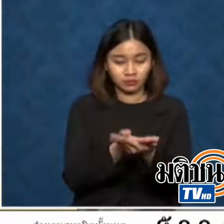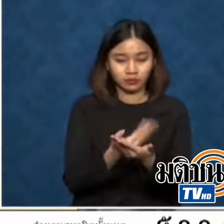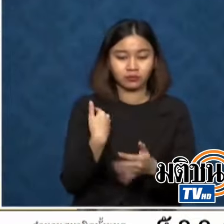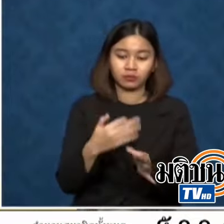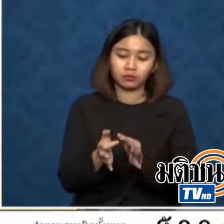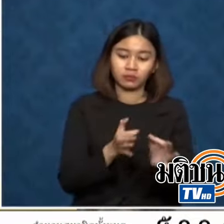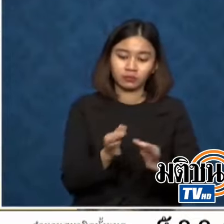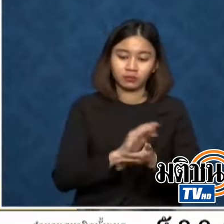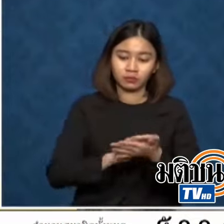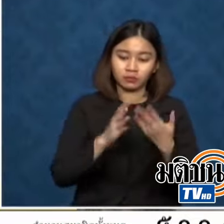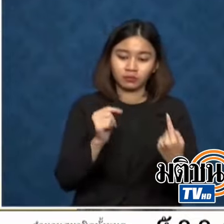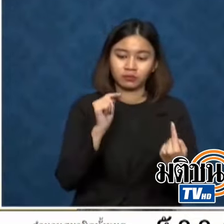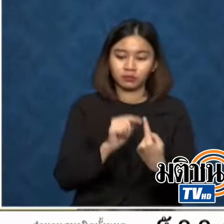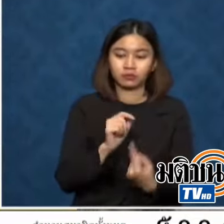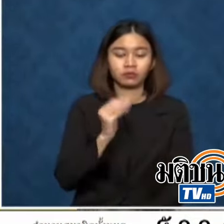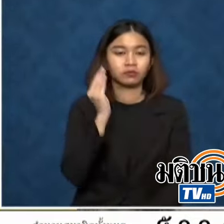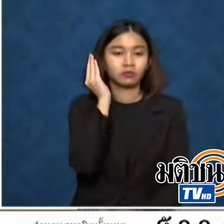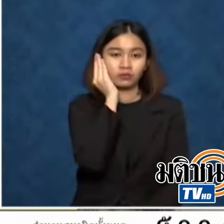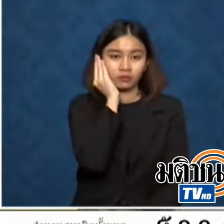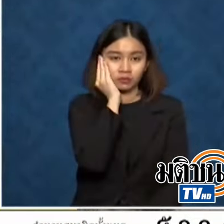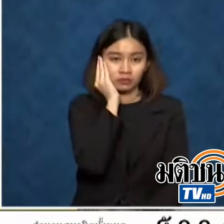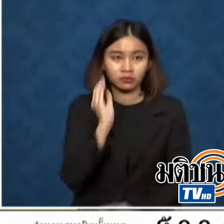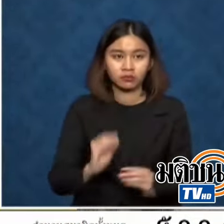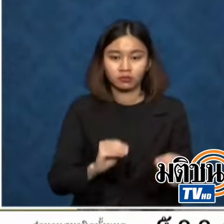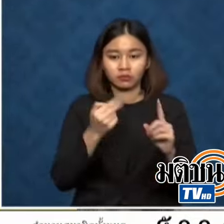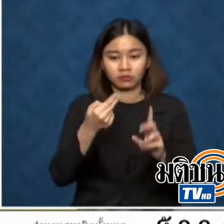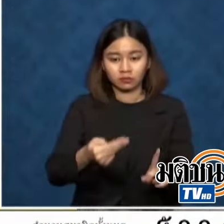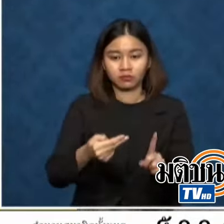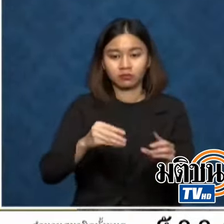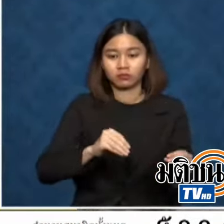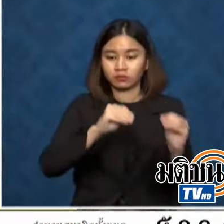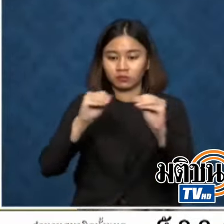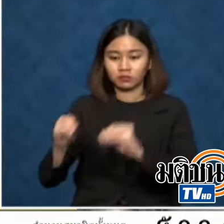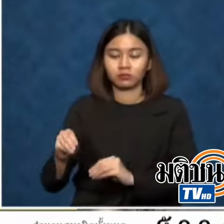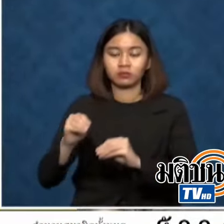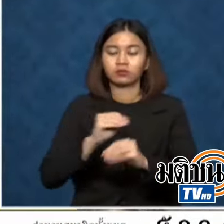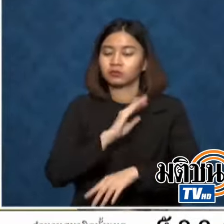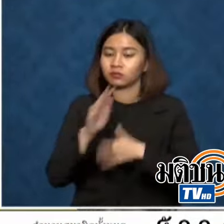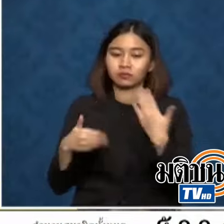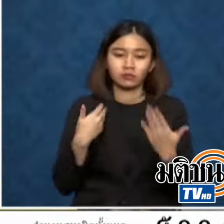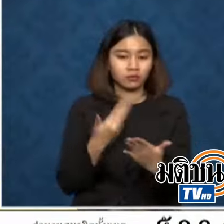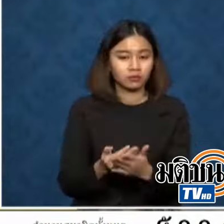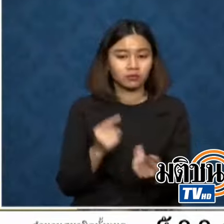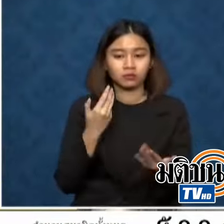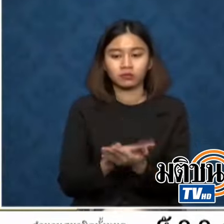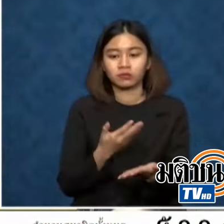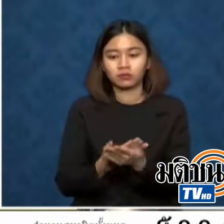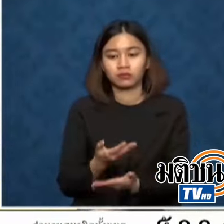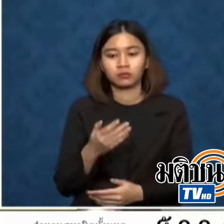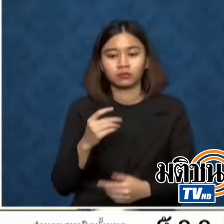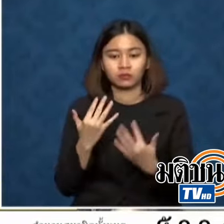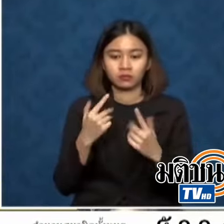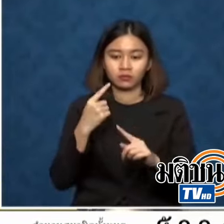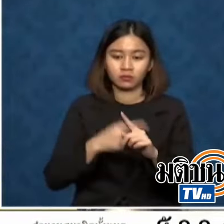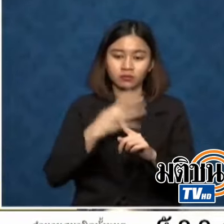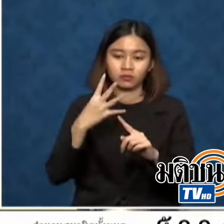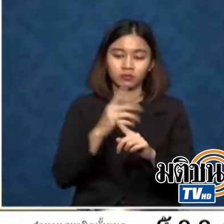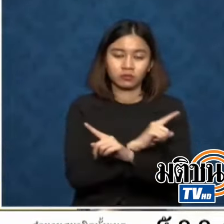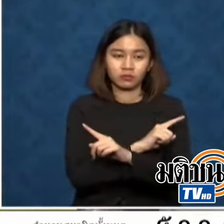อธิบายไปแล้วกับทางสสสิริกันยาว่าที่ต้องเลื่อนดิจิตอลวอเลตทั้งหมด 5-6ครั้งแล้วที่มาของเงินก็ให้รอวันที่ 10